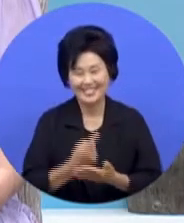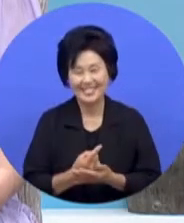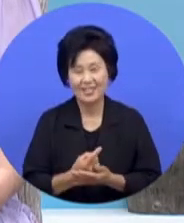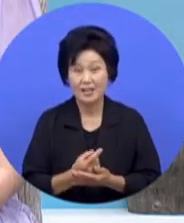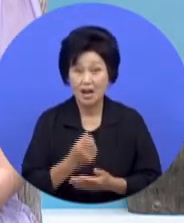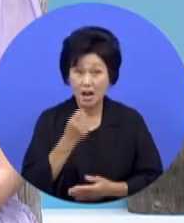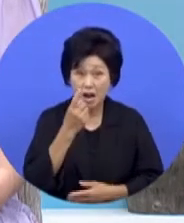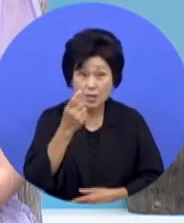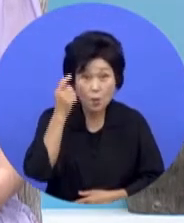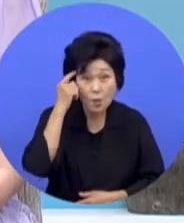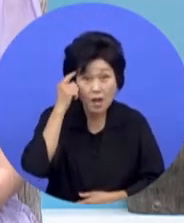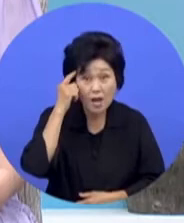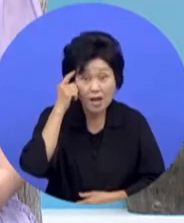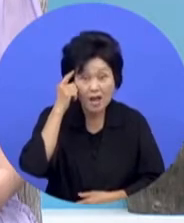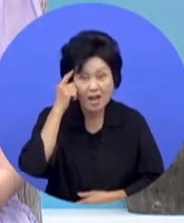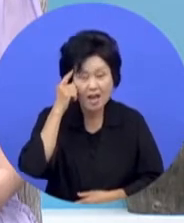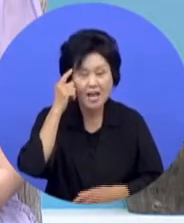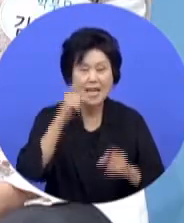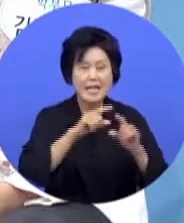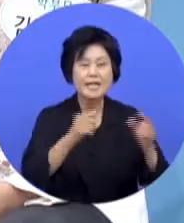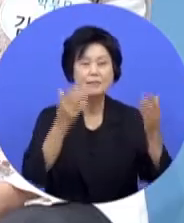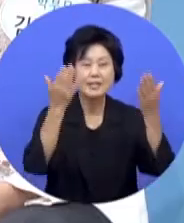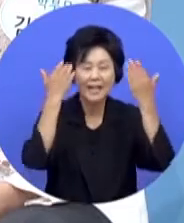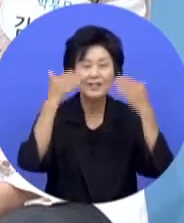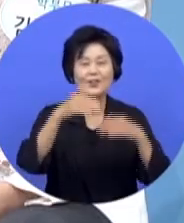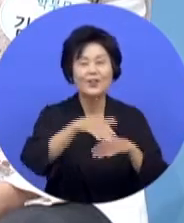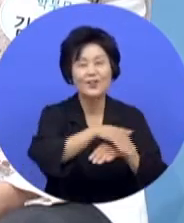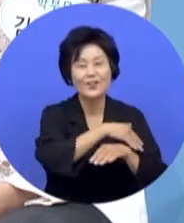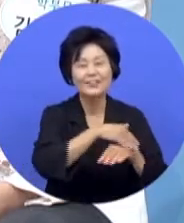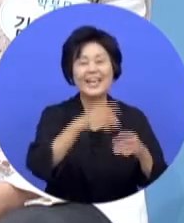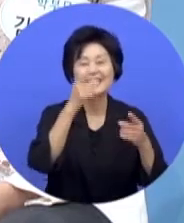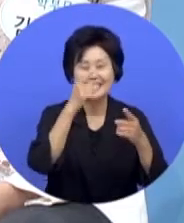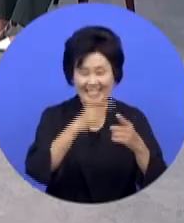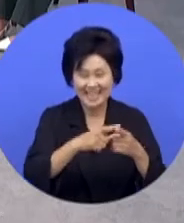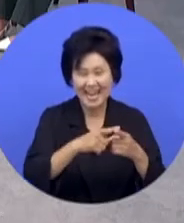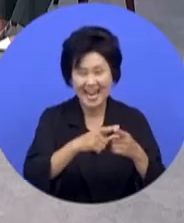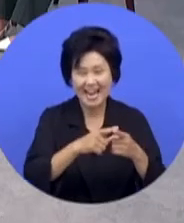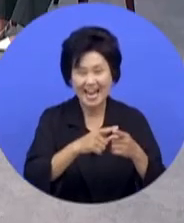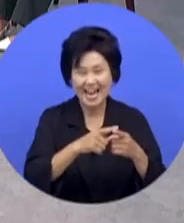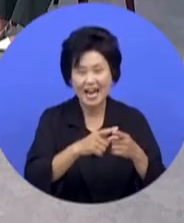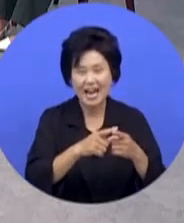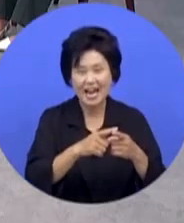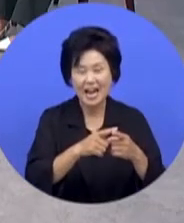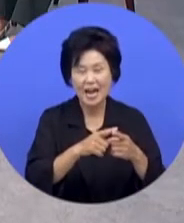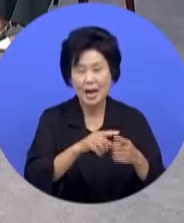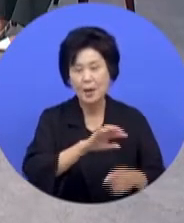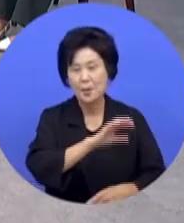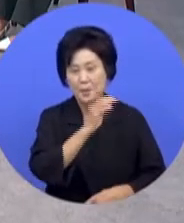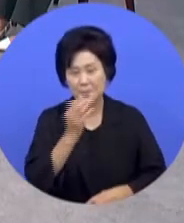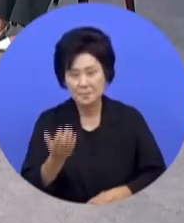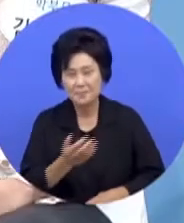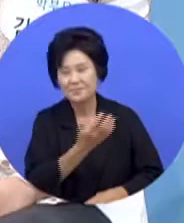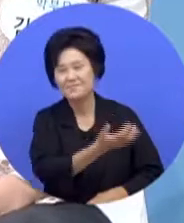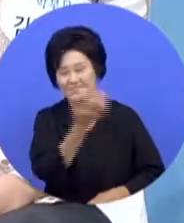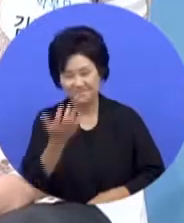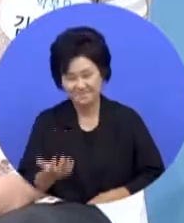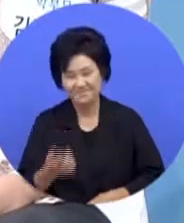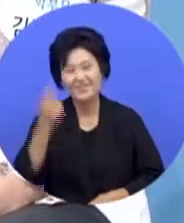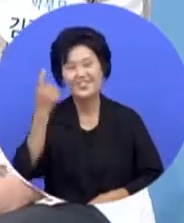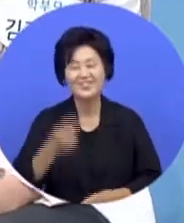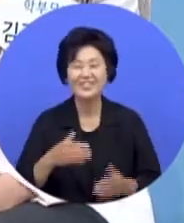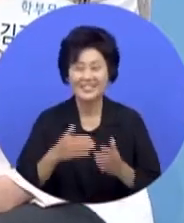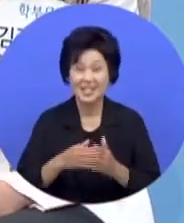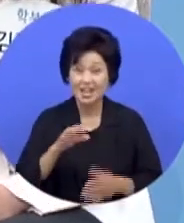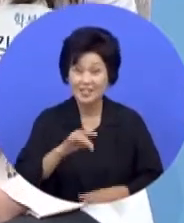그 일반 학교에 이제 재학하다가 네. 이쪽으로 넘어온 거라서 어떻게 자발적으로 왔어요? 아까